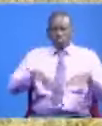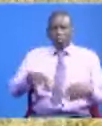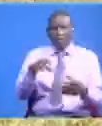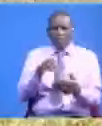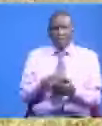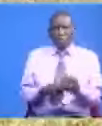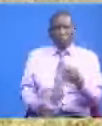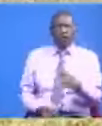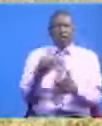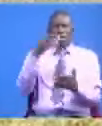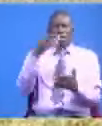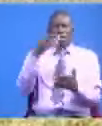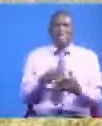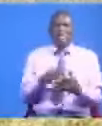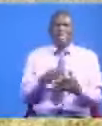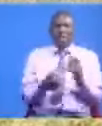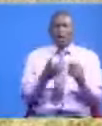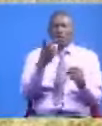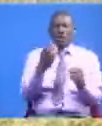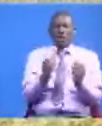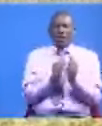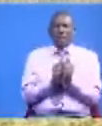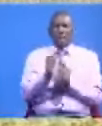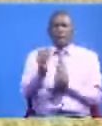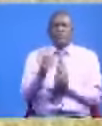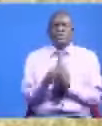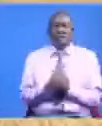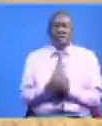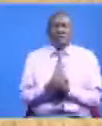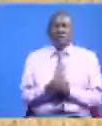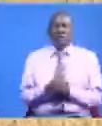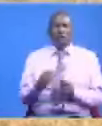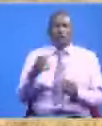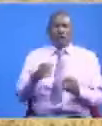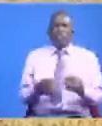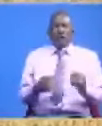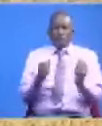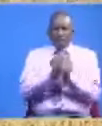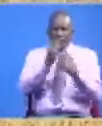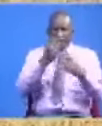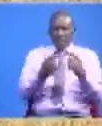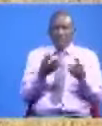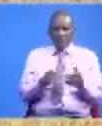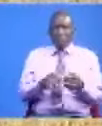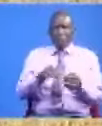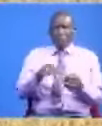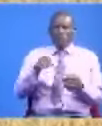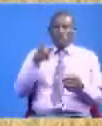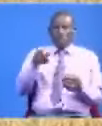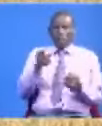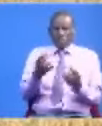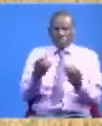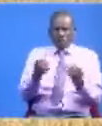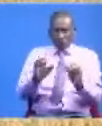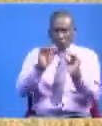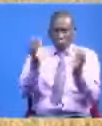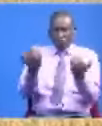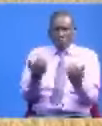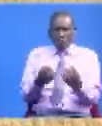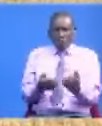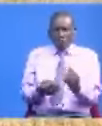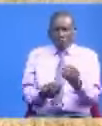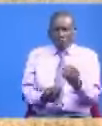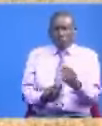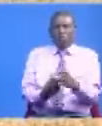mwaka 2015. Kwa takriban mwongo mmoja sasa, NYS imekuwa ikiwagundua na kuwakuza